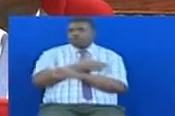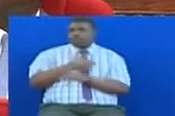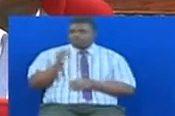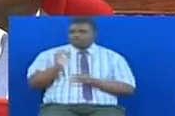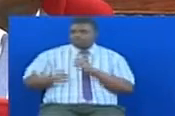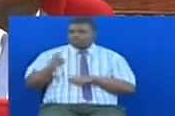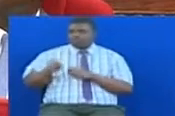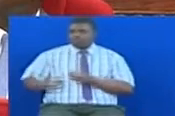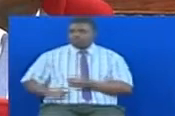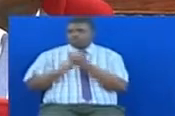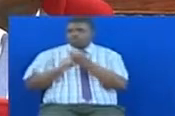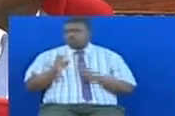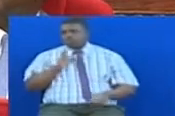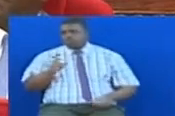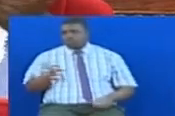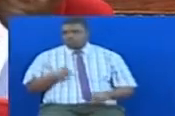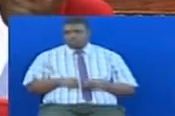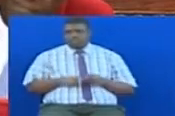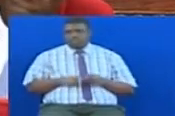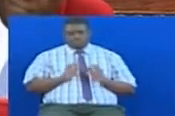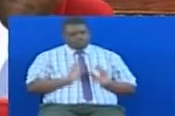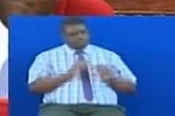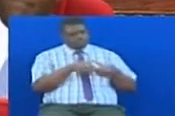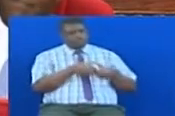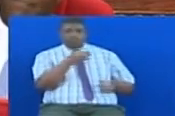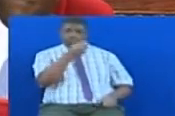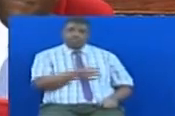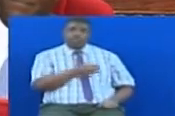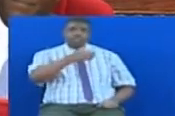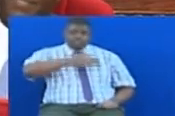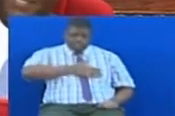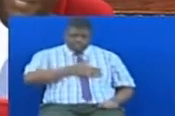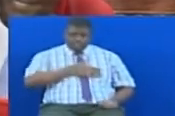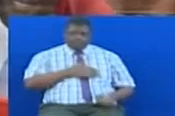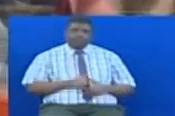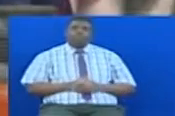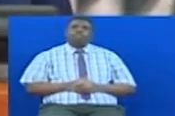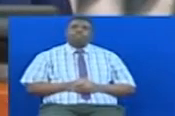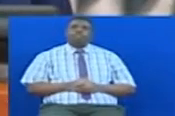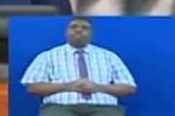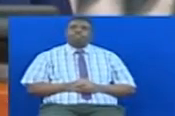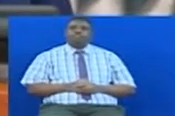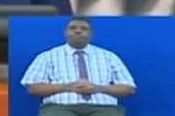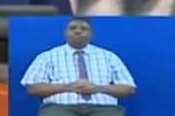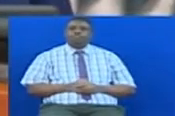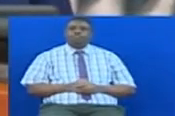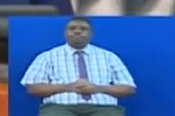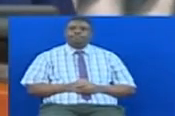mkono hoja, naunga mkono kamati na wapo pongezi sana. Asante sana mheshimiwa naibu spika.